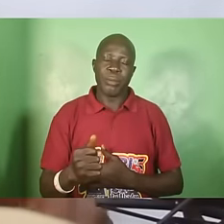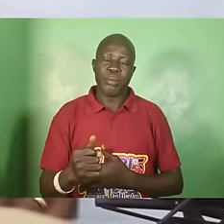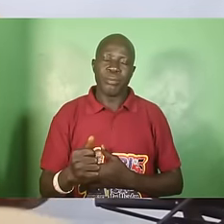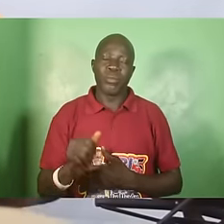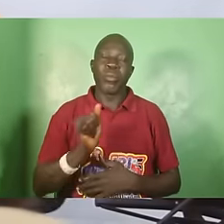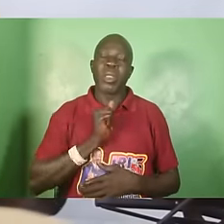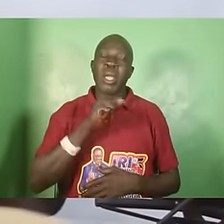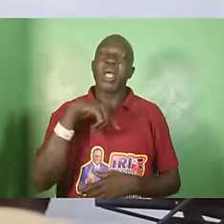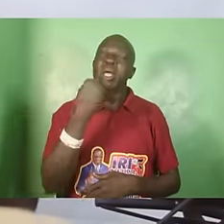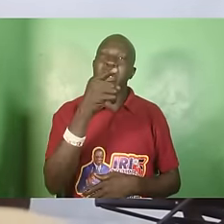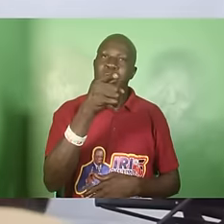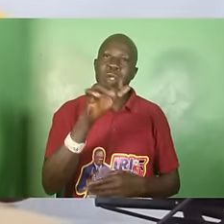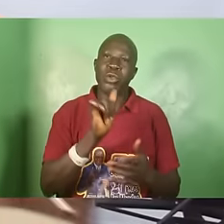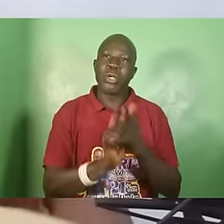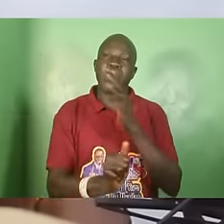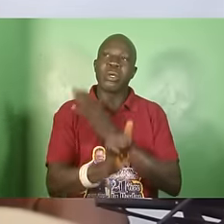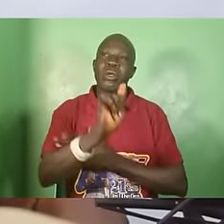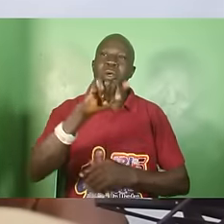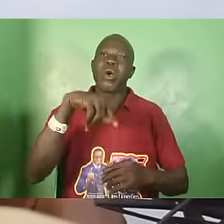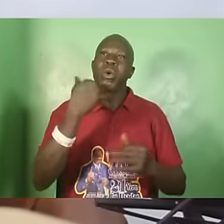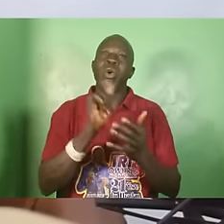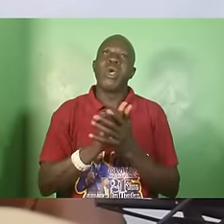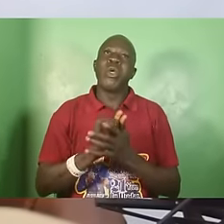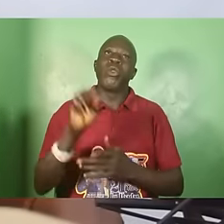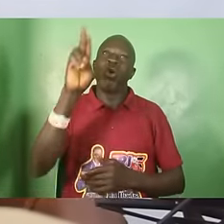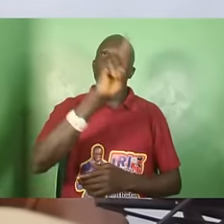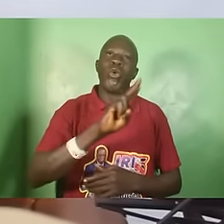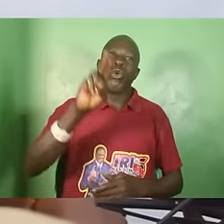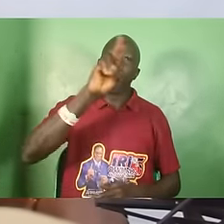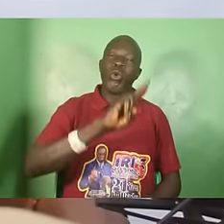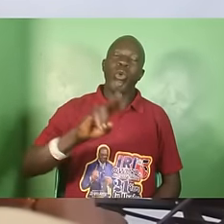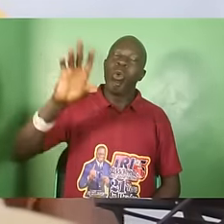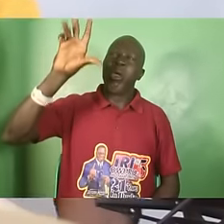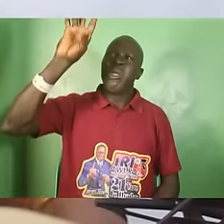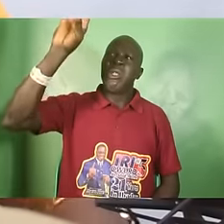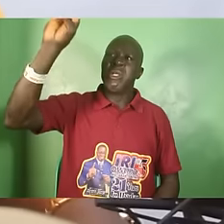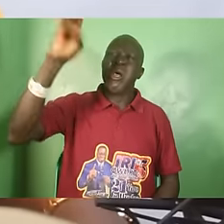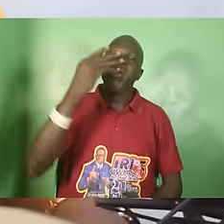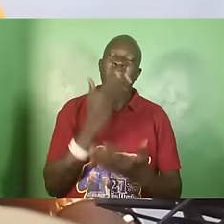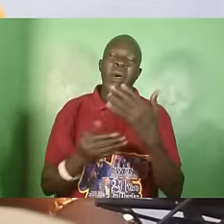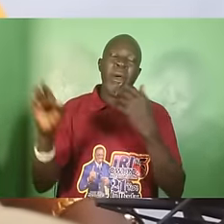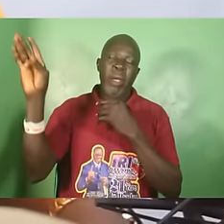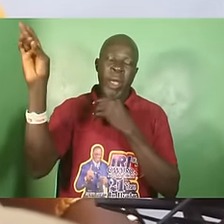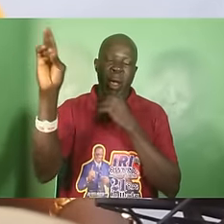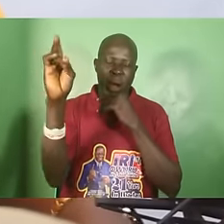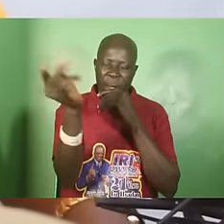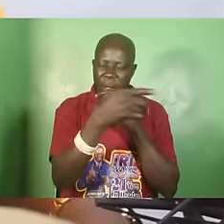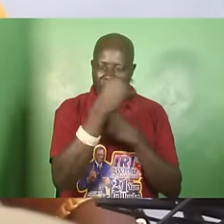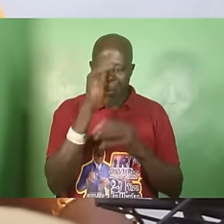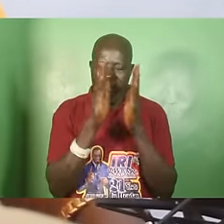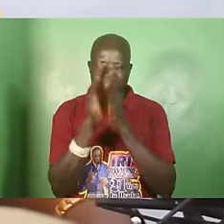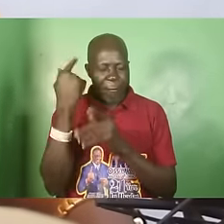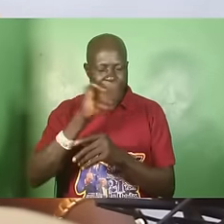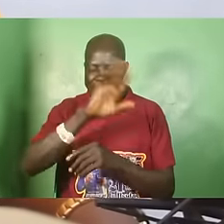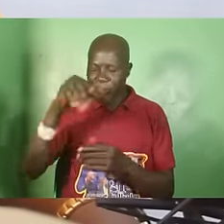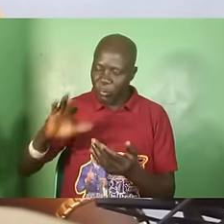Amen. Mo sọ fún wa pé Olúwa ti sọ fún mi pé ká fọjọ́ méje gbàdúrà fún àwọn ọmọ ológun yìí. I told you Jesus told me that we should pray for 7 days